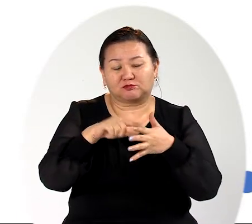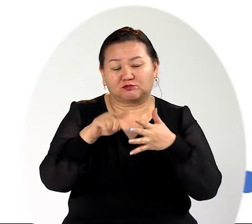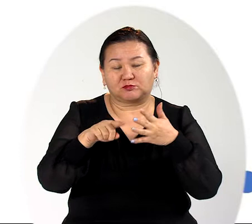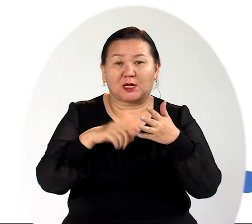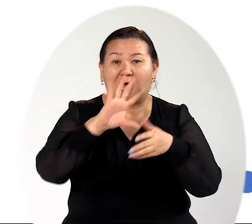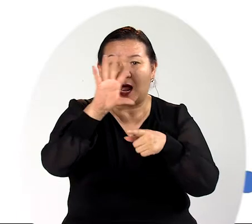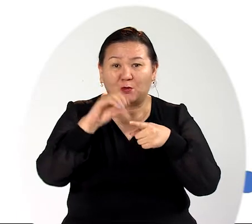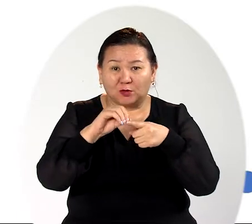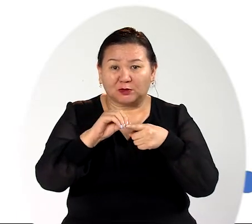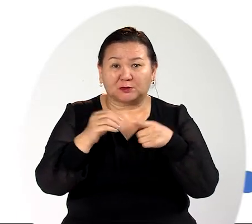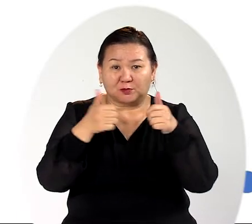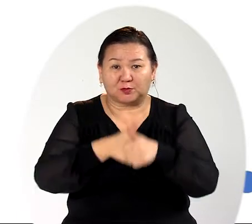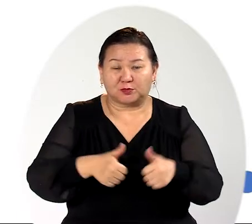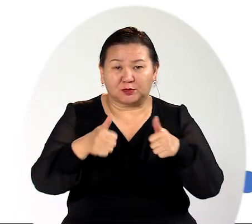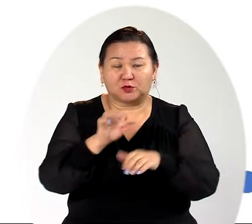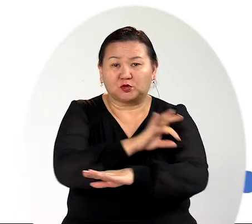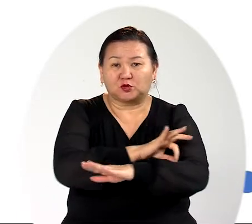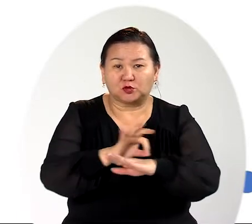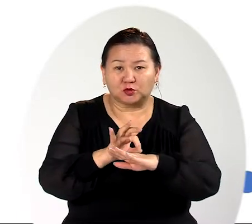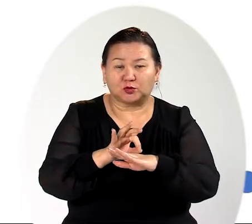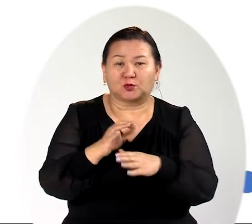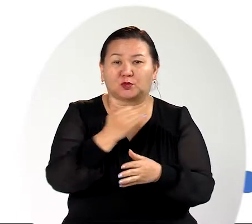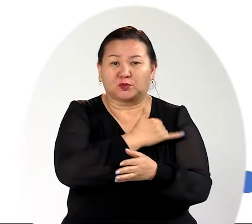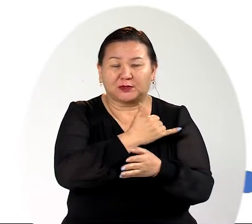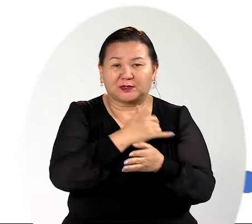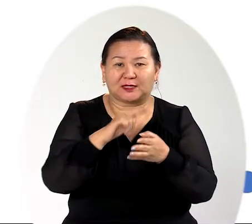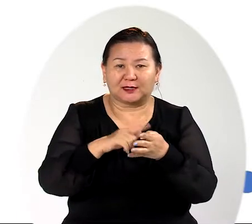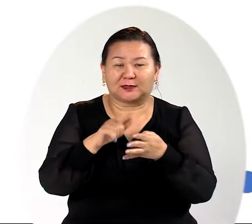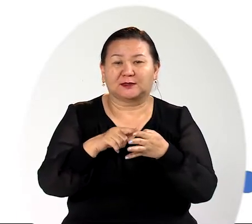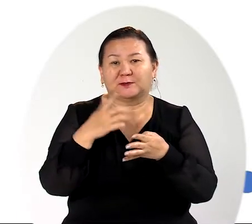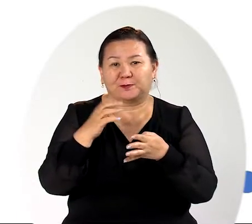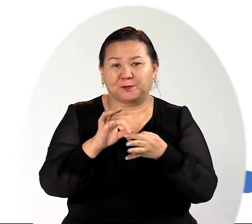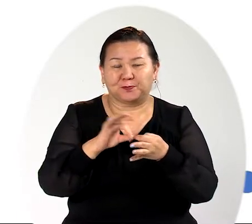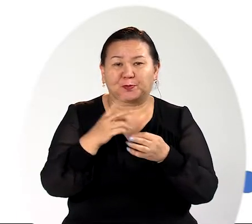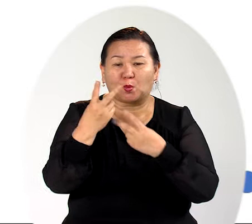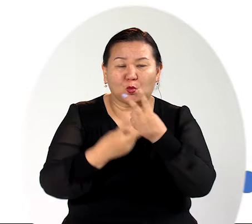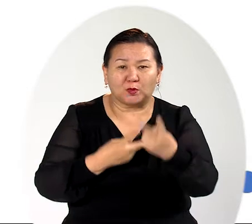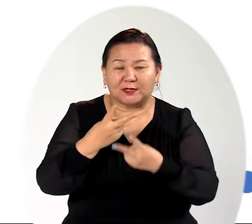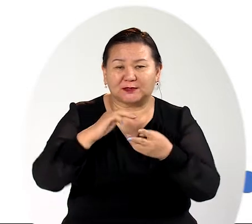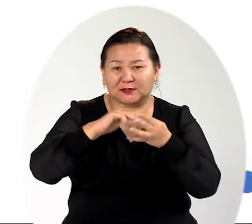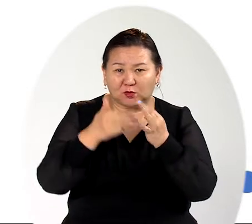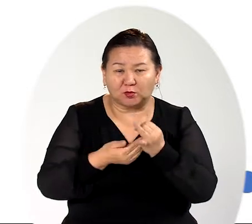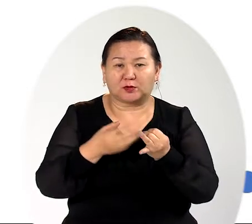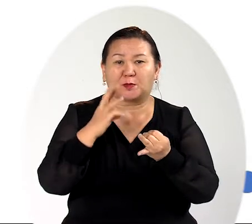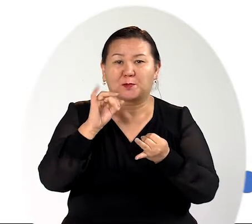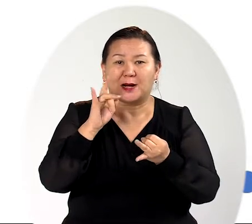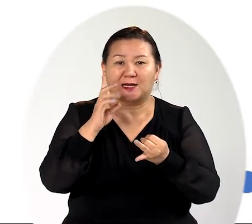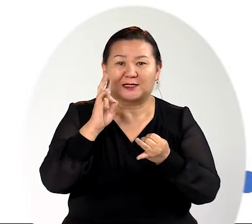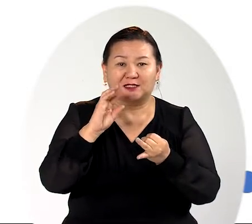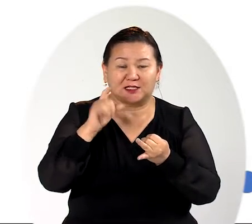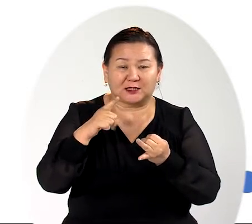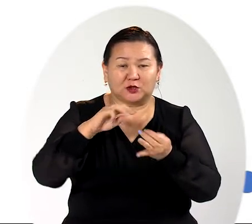агуулгуудаас болвол бүрдэнэ. Төслийн үндэслэл, хөрөнгө оруулалтын төлөвлөгөө, үйл ажиллагааны төлөвлөгөө, маркетингийн